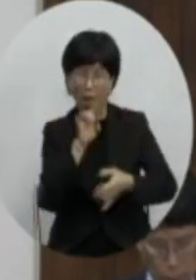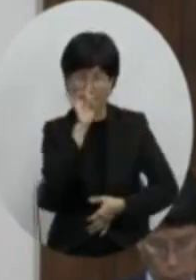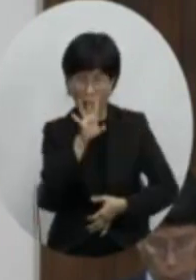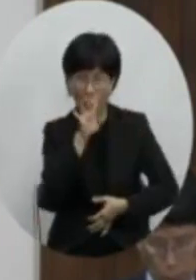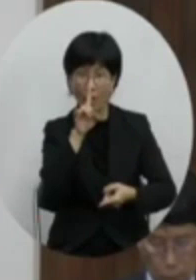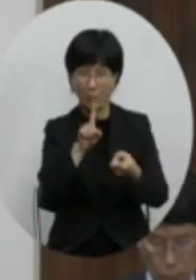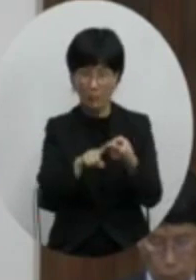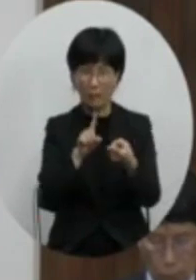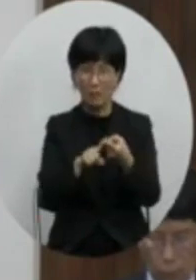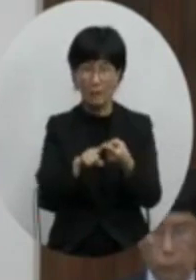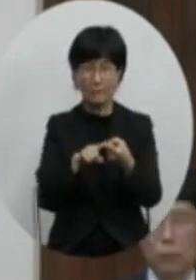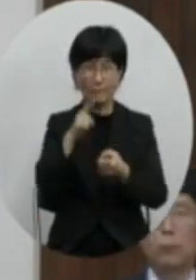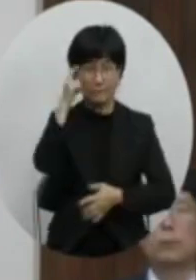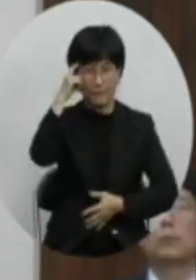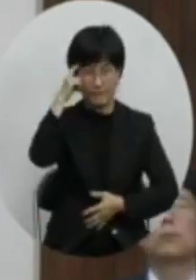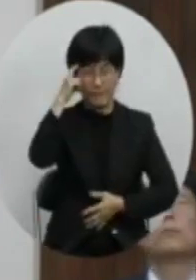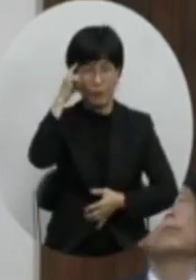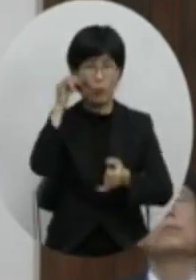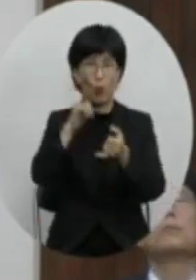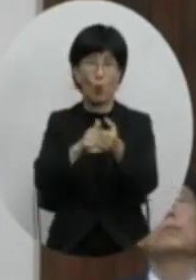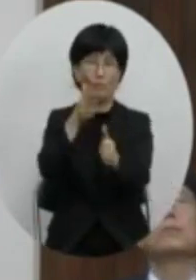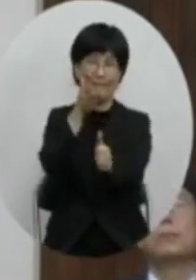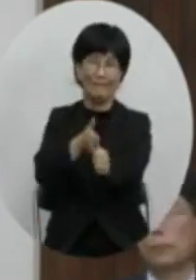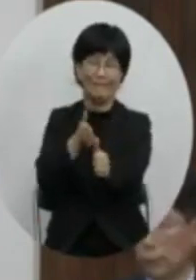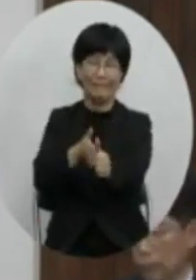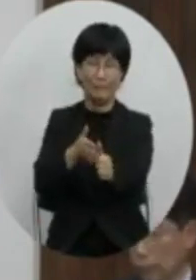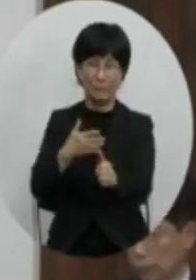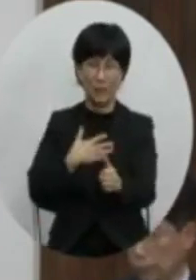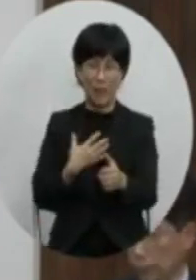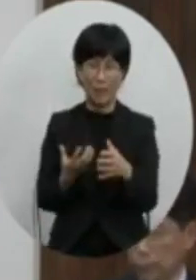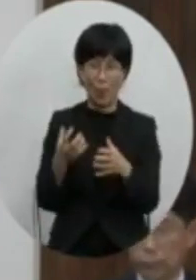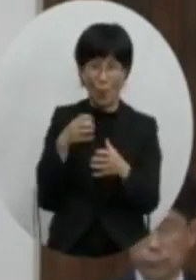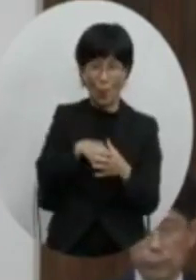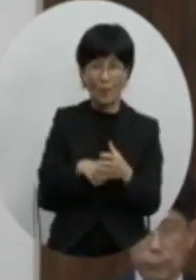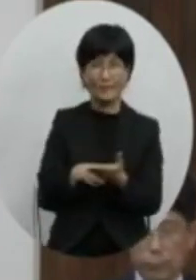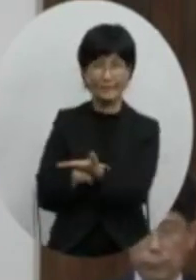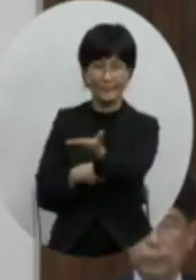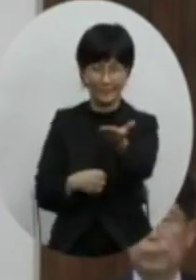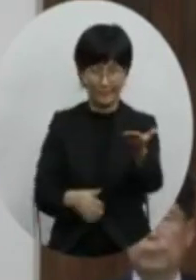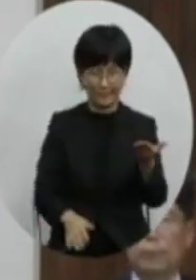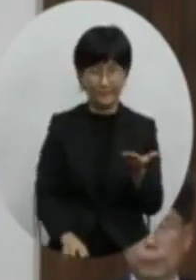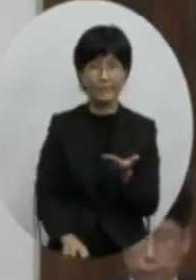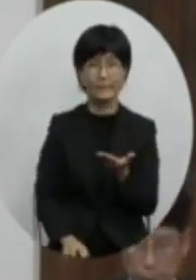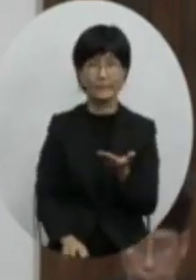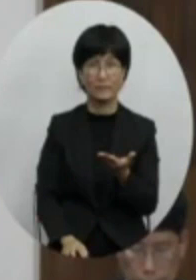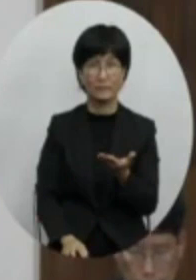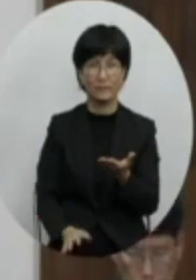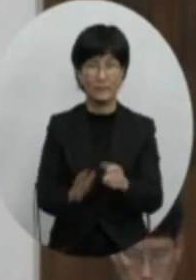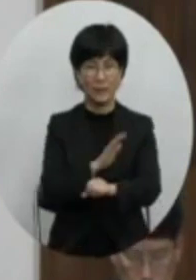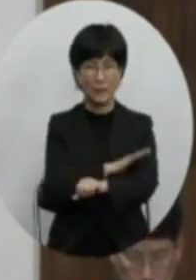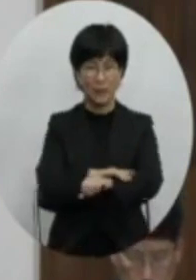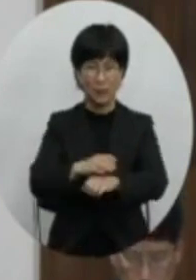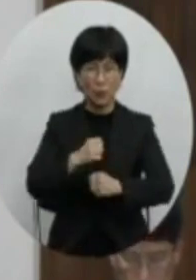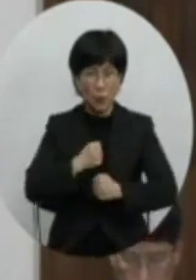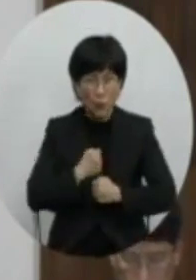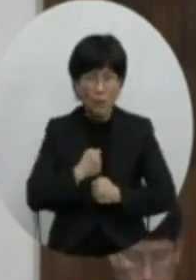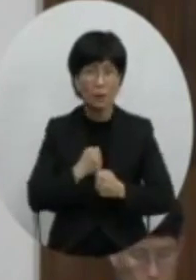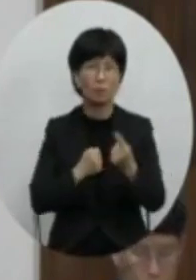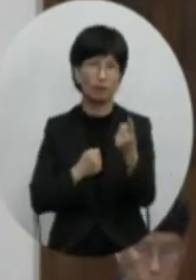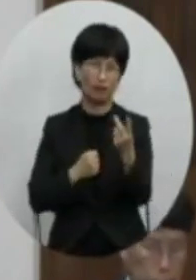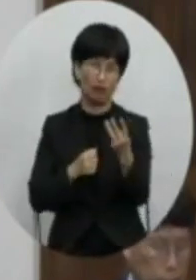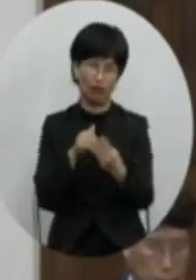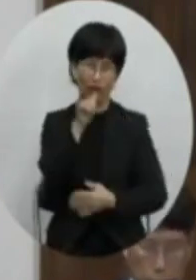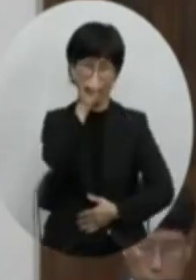점을 명심하시기 바랍니다. 저를 포함해 모든 공직자들이 경계할 것이 몇 가지